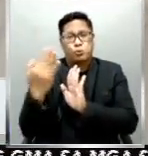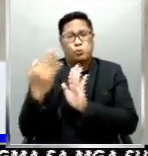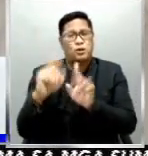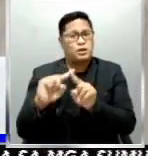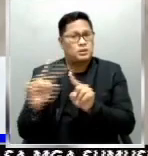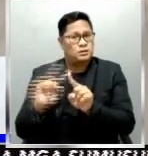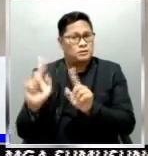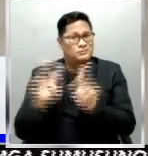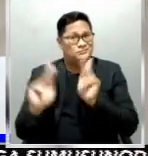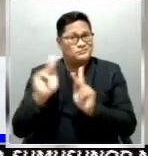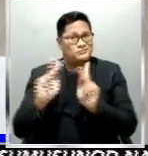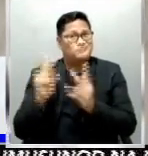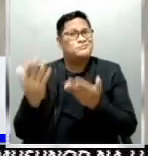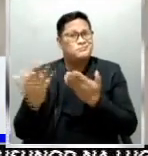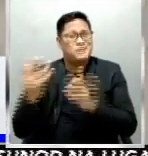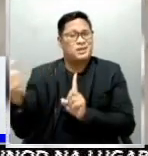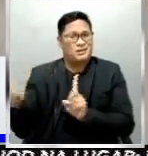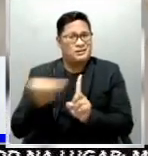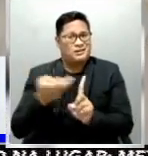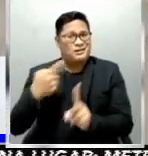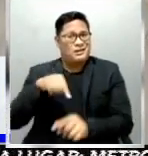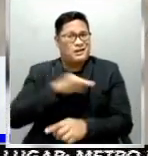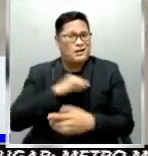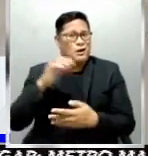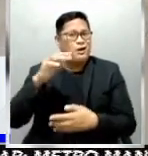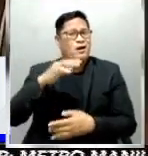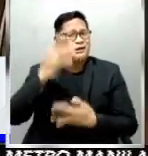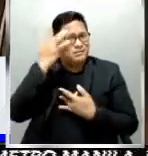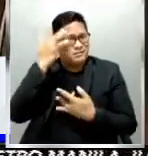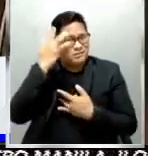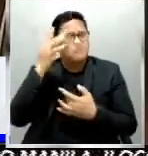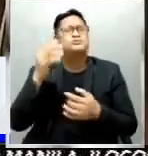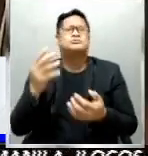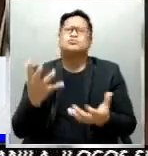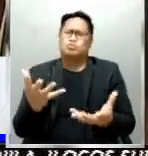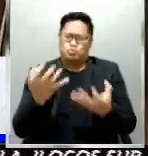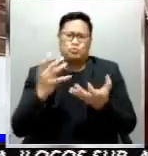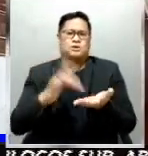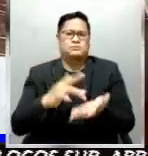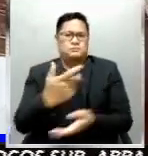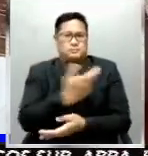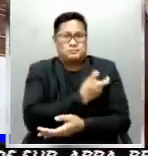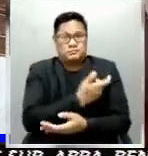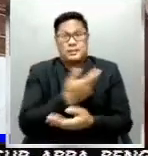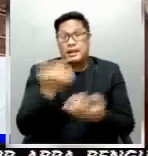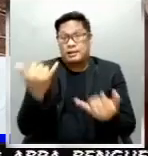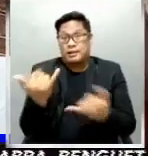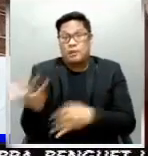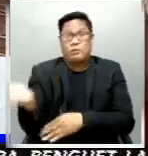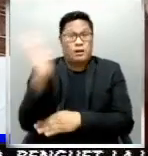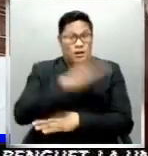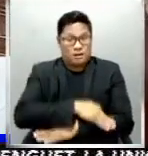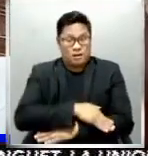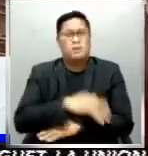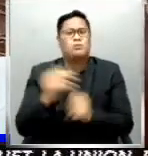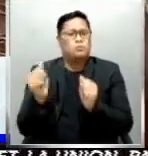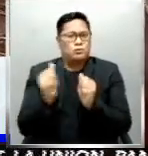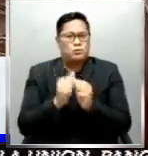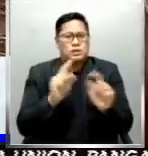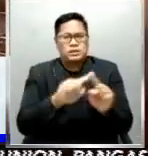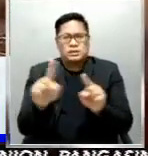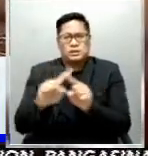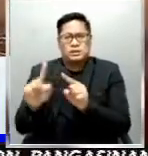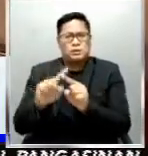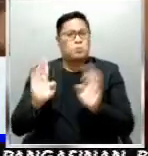kami ay mahawa. So gustong-gusto ko po magpapabakuna po. Ngayong araw, kasama na si Lena at iba pang mga BERT at barangay